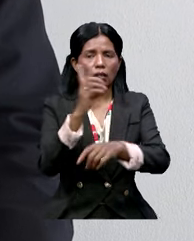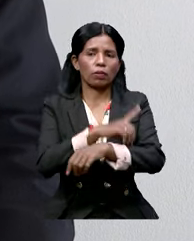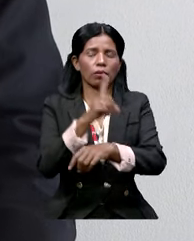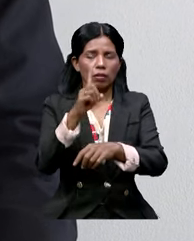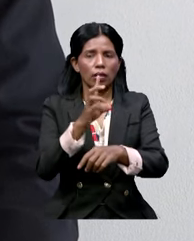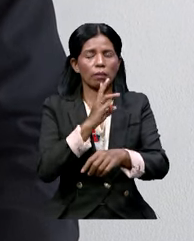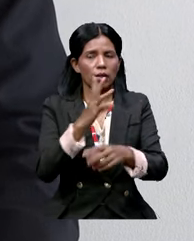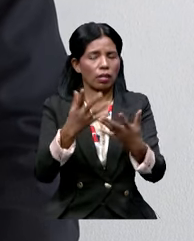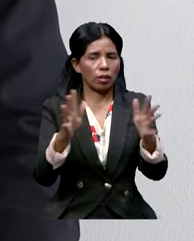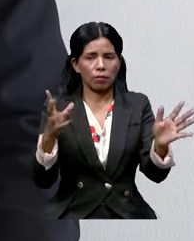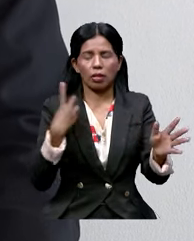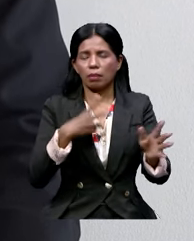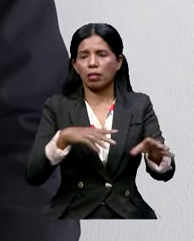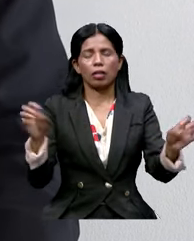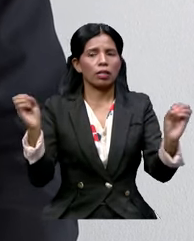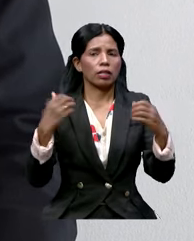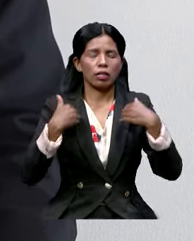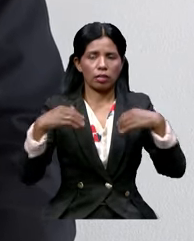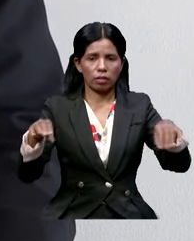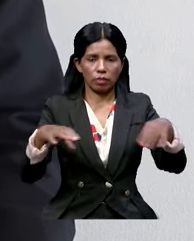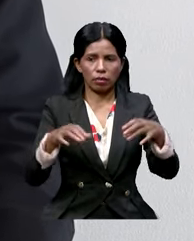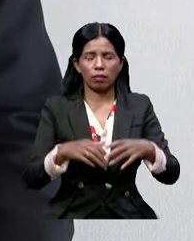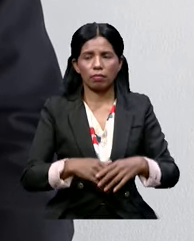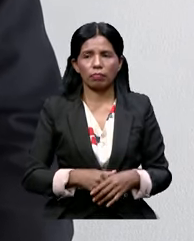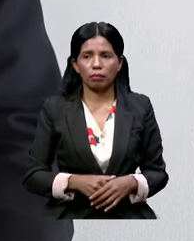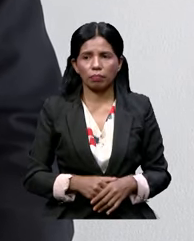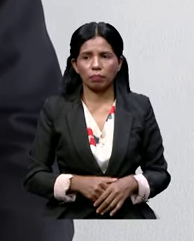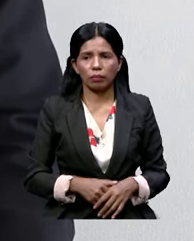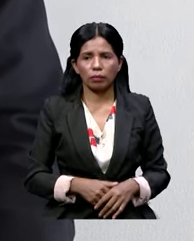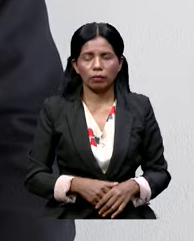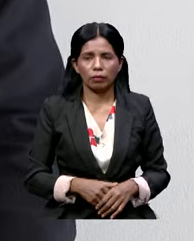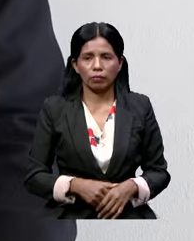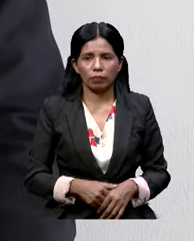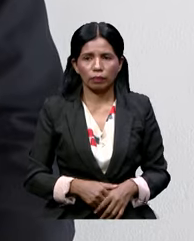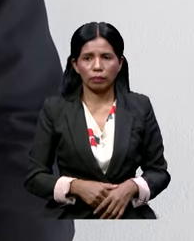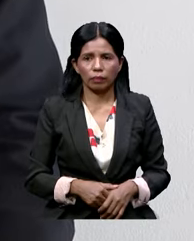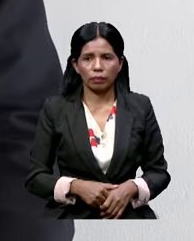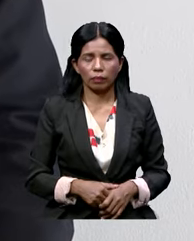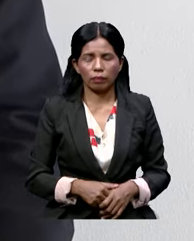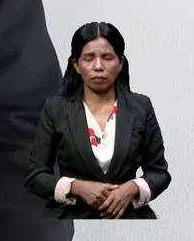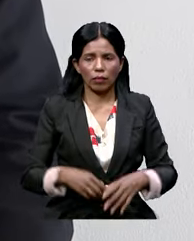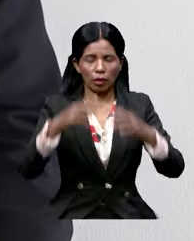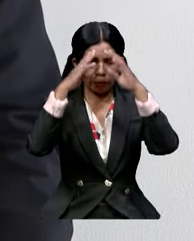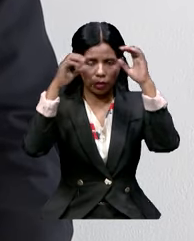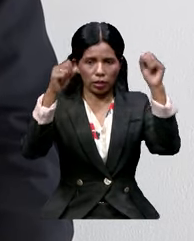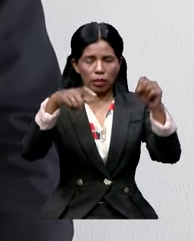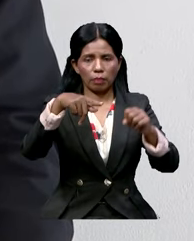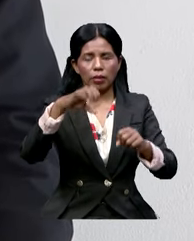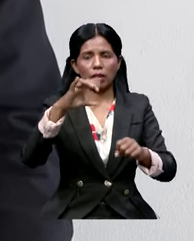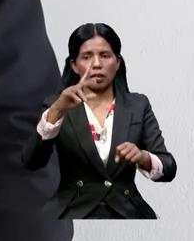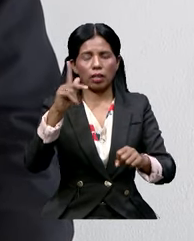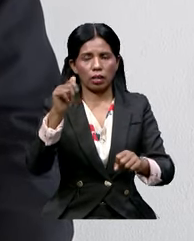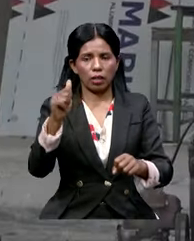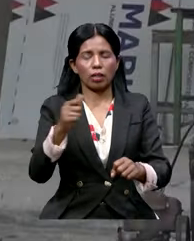bay lamai ami servisu patin. City we are using generator, our own generator to do it. Presidente Pelican Paradise Group ne